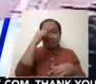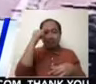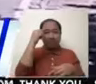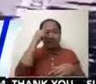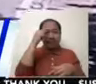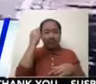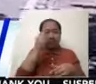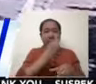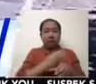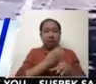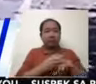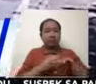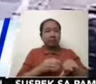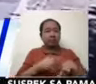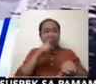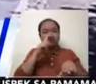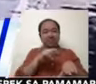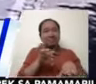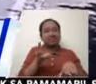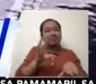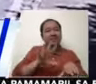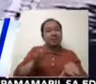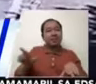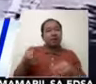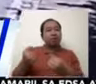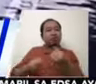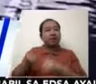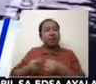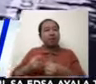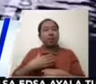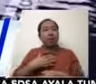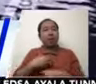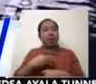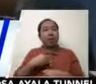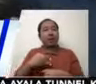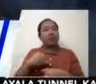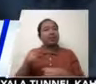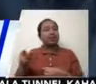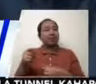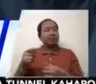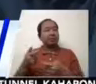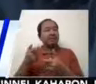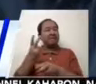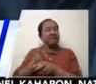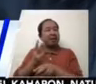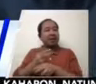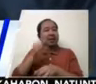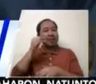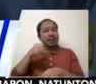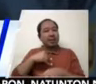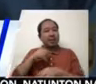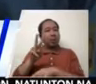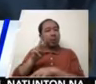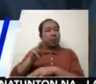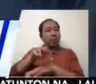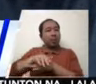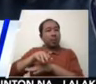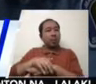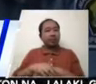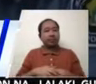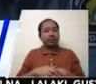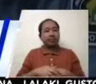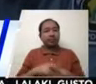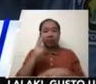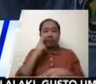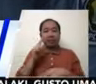driver ng puting Toyota Innova alas 2:30 kahapon. Yan po yung Innova, ito po yung Juan. So dito